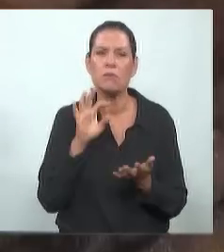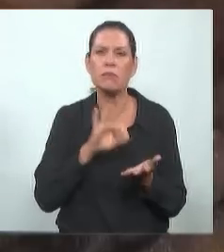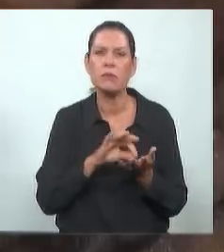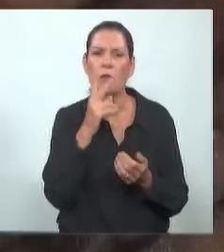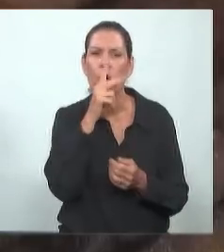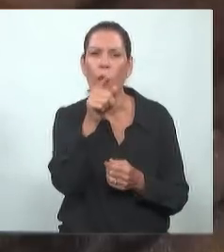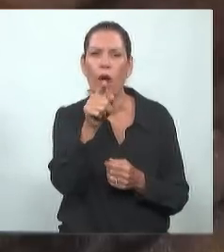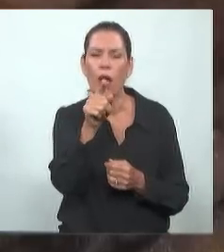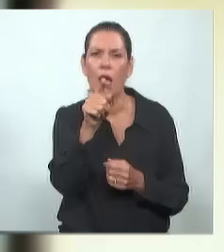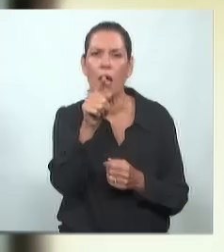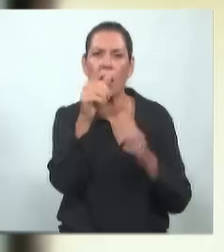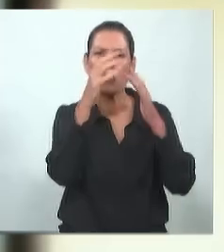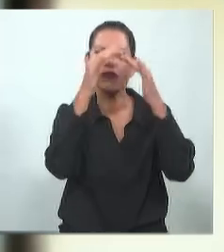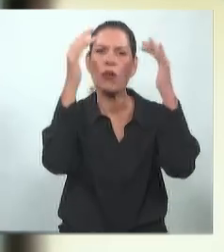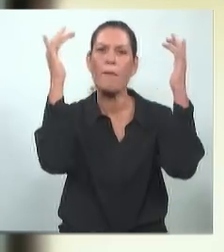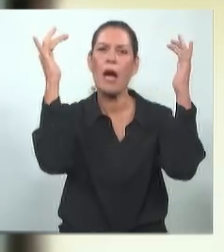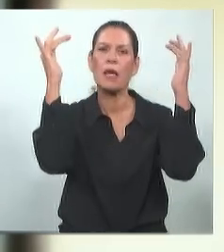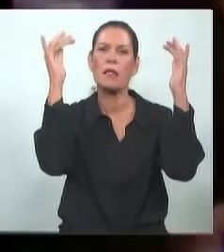בשמיים מכיוון דרום.